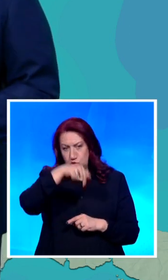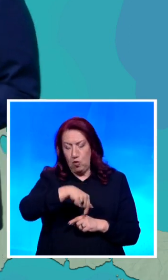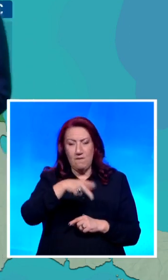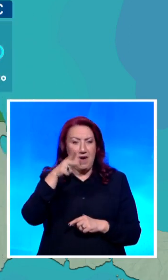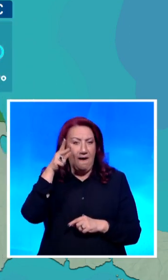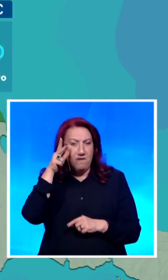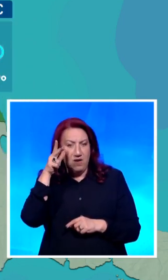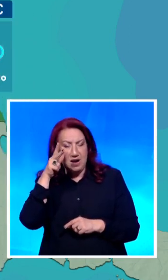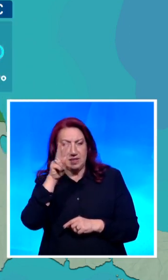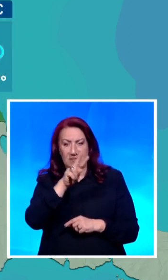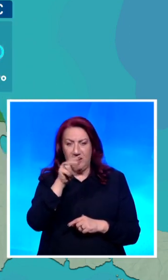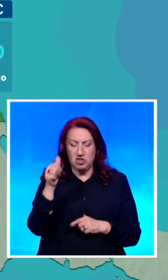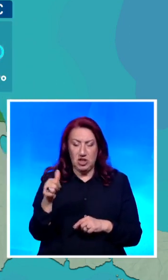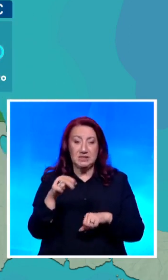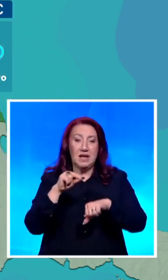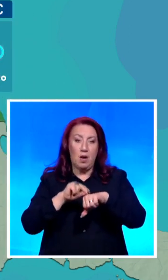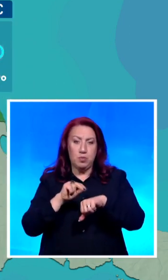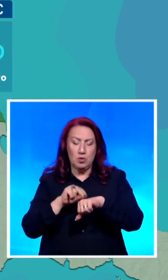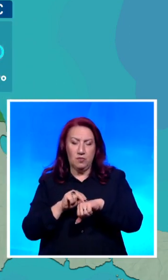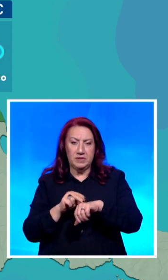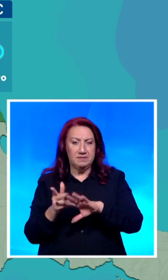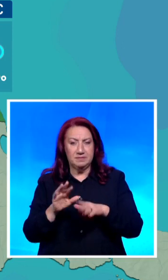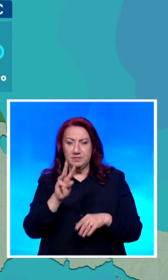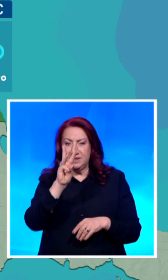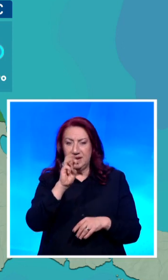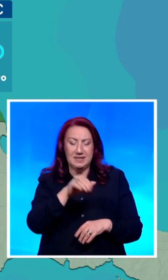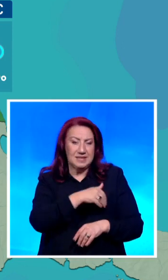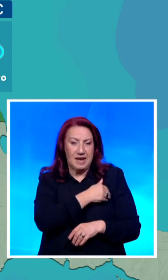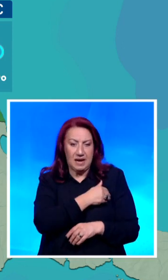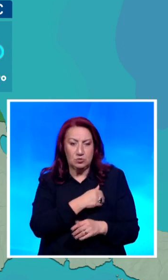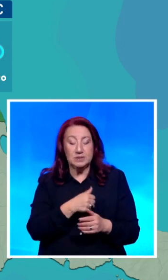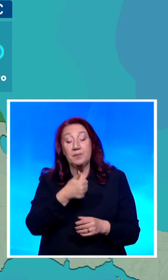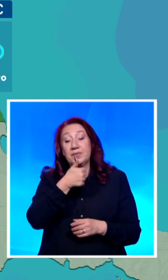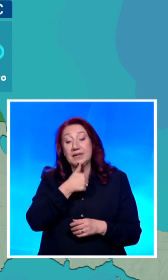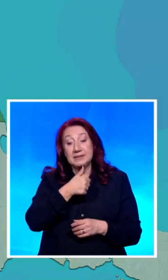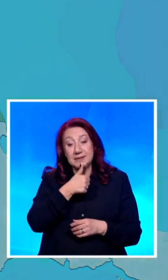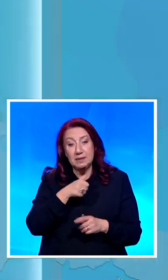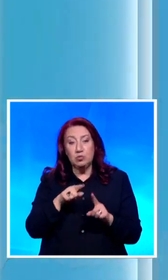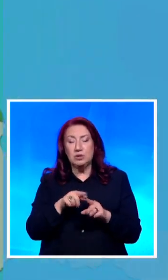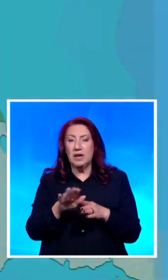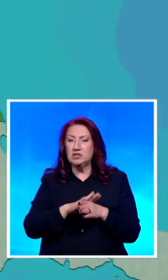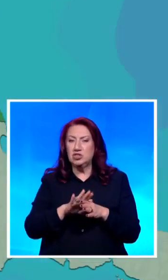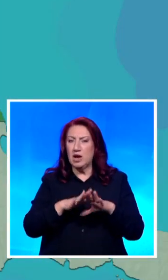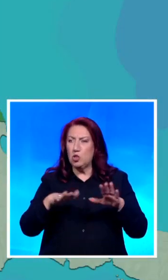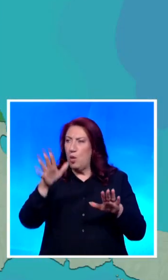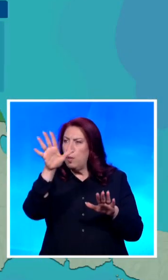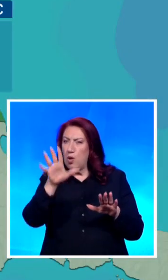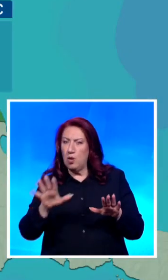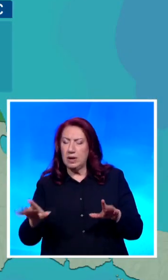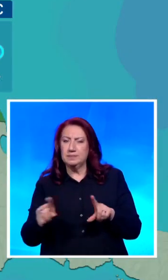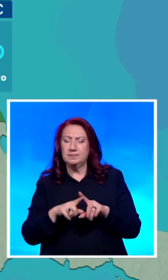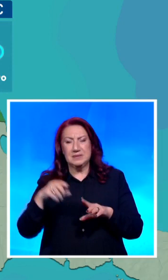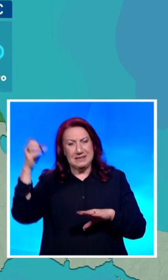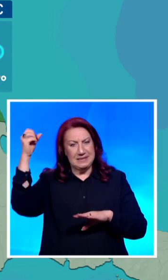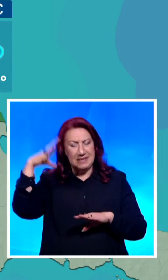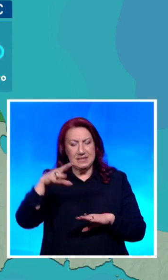около 26, а в Пловдив максимална температура около 30 градуса. В събота и по нашето Черноморие ще е предимно слънчево. След